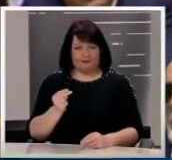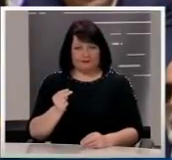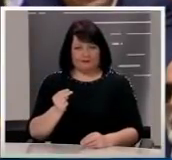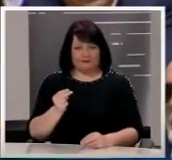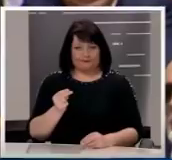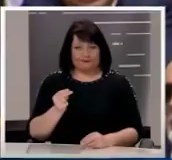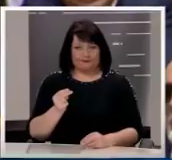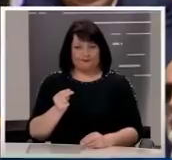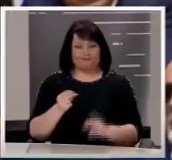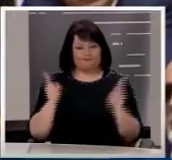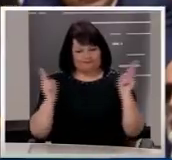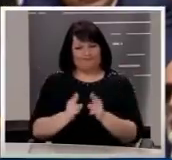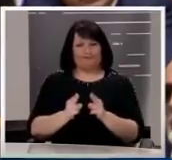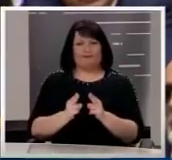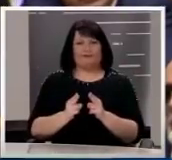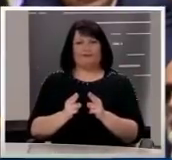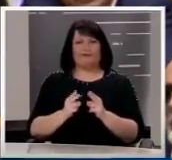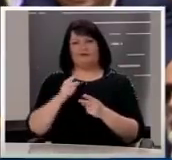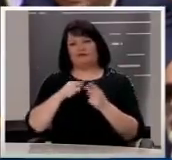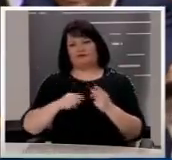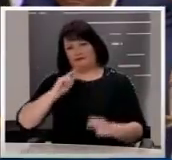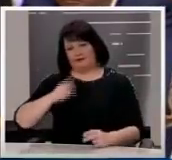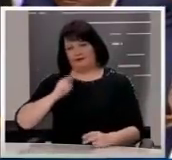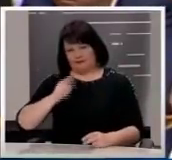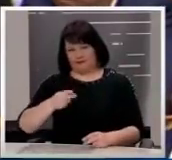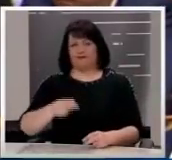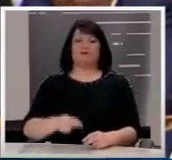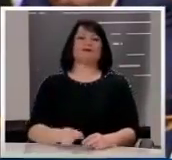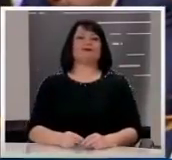Όχι επί μακρόν, πολύ σύντομα να δώσω 2-3 απαντήσεις.